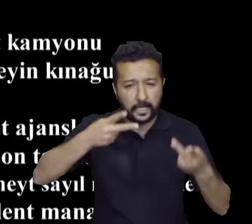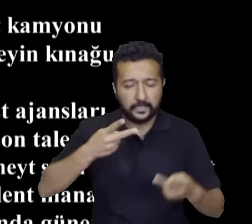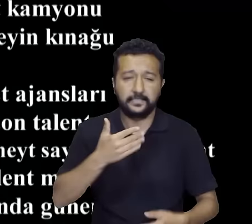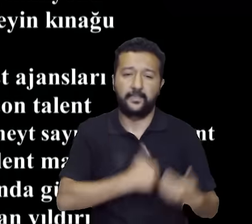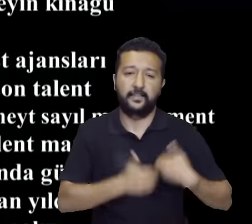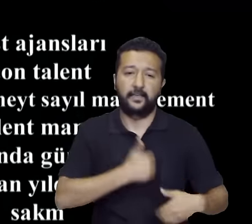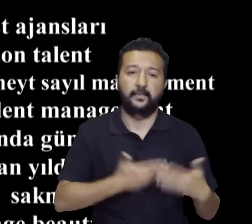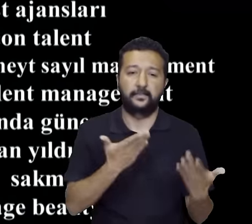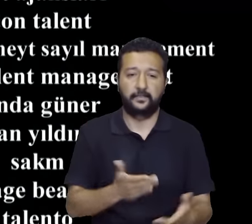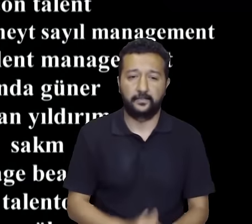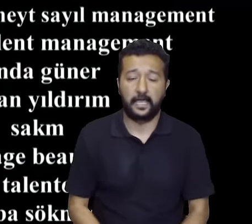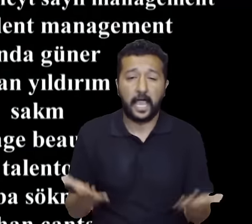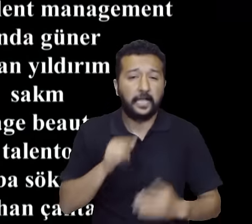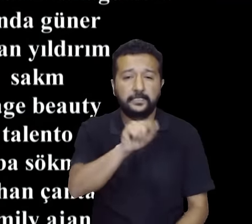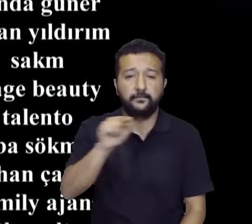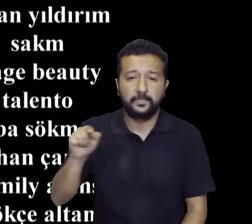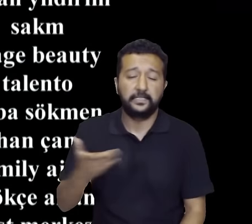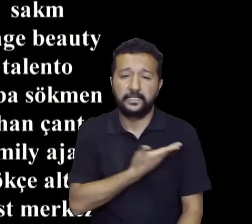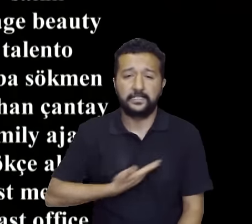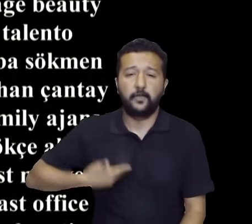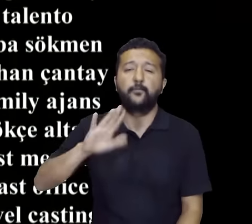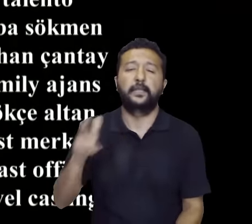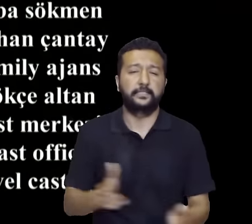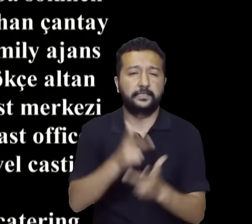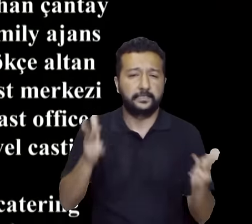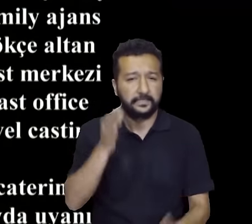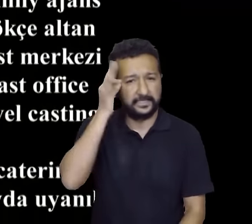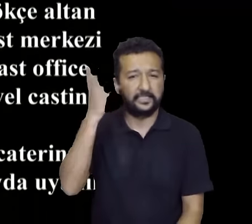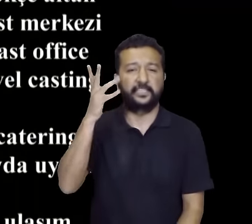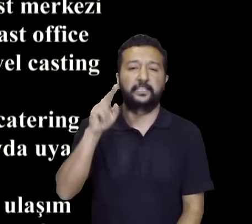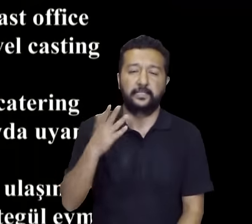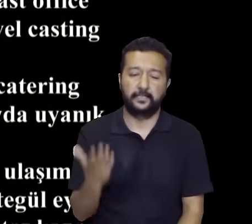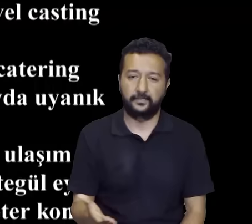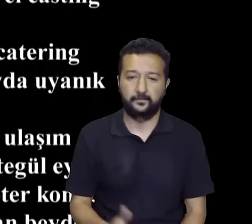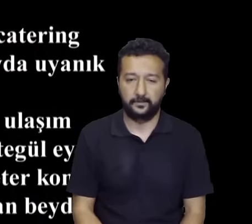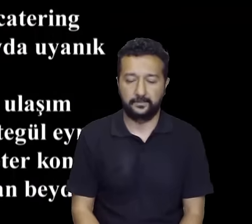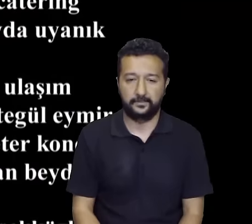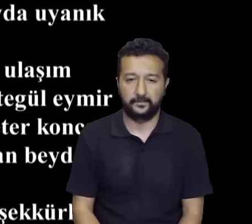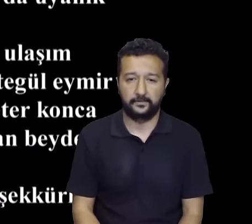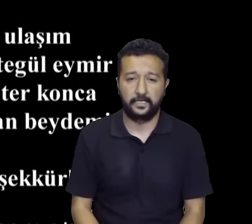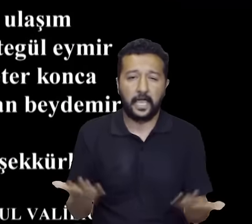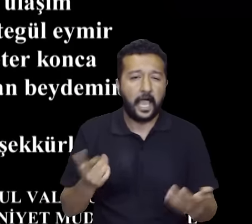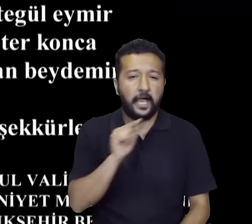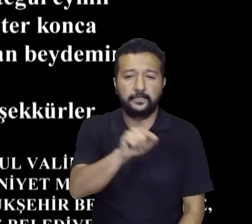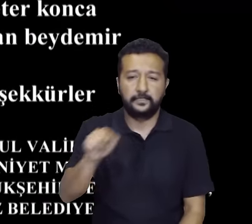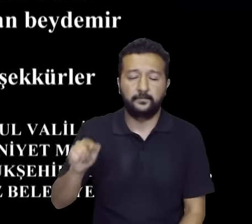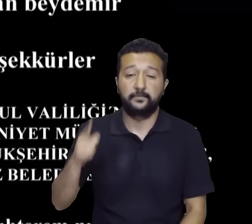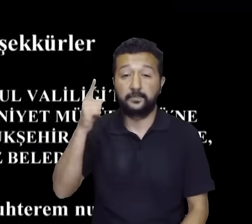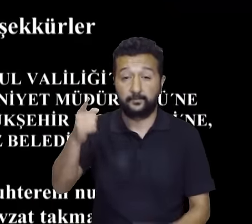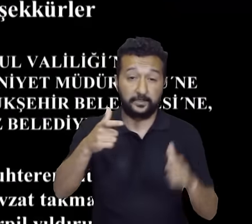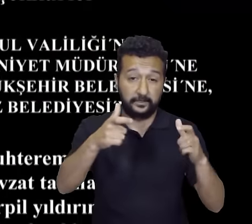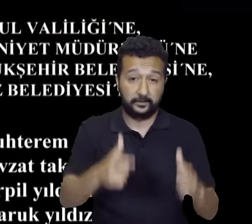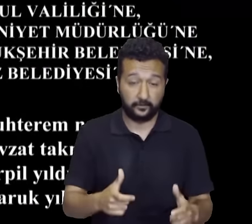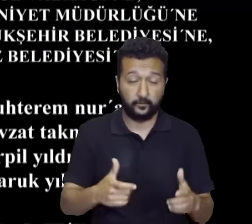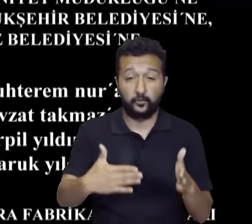Şerif Erol, Hürvet Selma Kutlu, Şükriye Tuğba Erdem, Emel Pelin Ermiş, Metin Erdem Baş, Perlan Berfu Öngören,